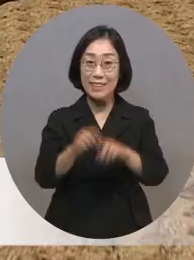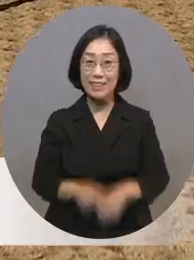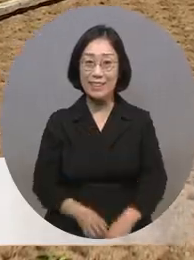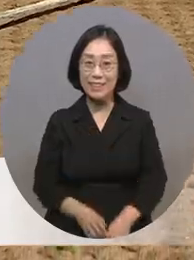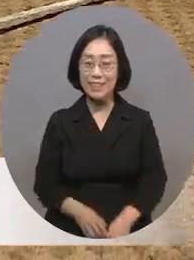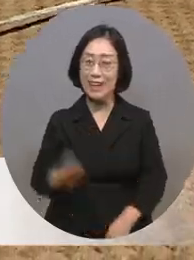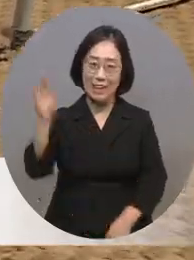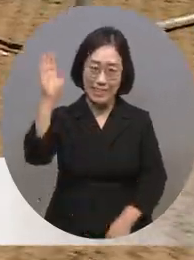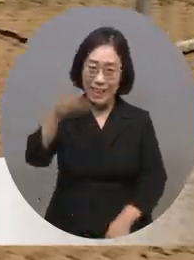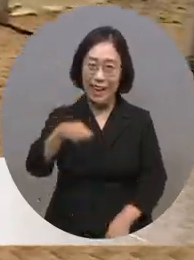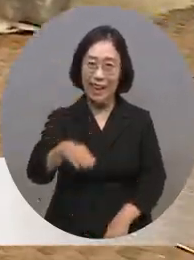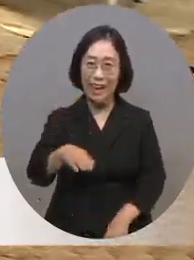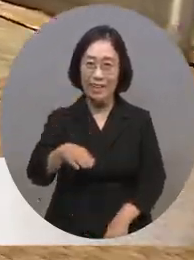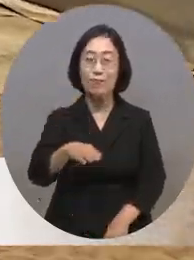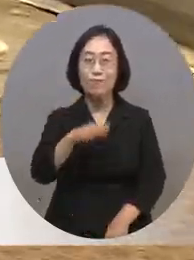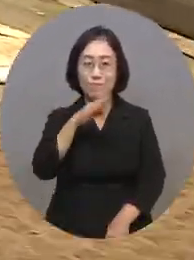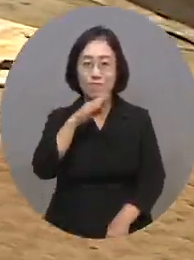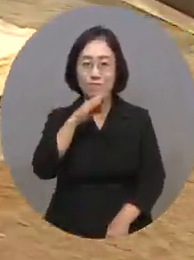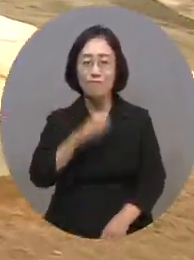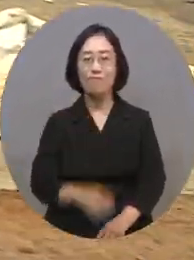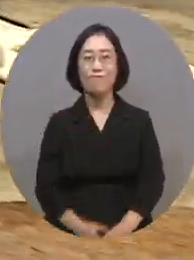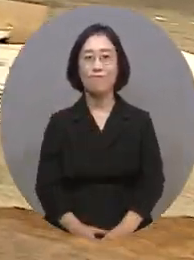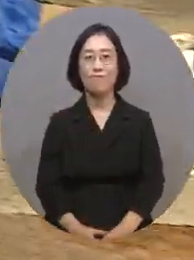딸. 그렇지.